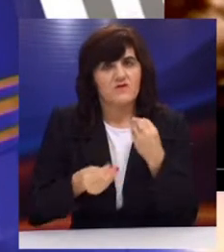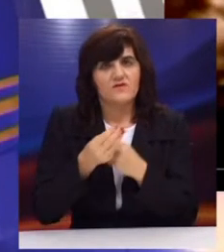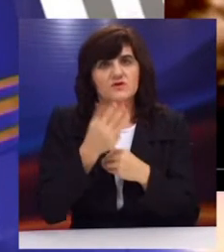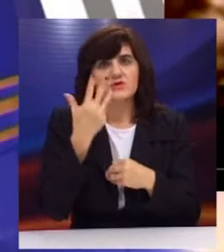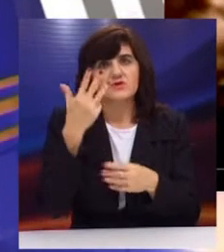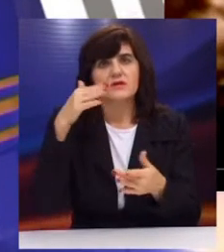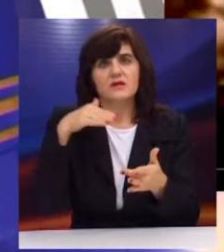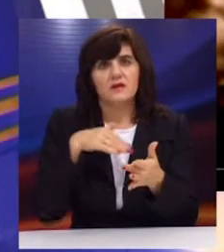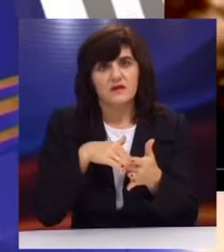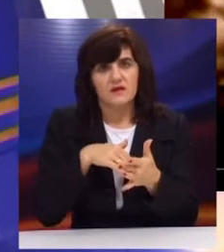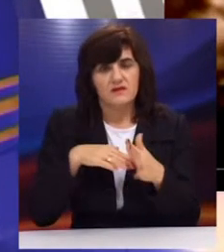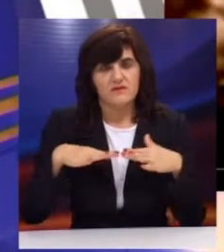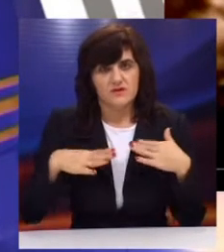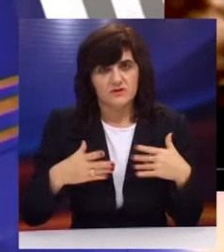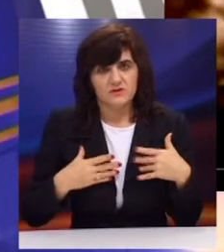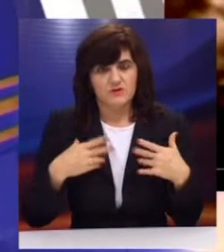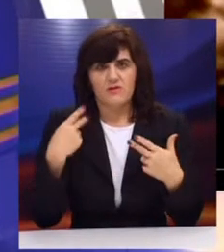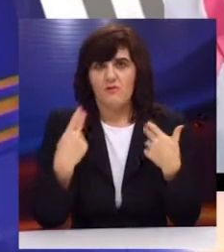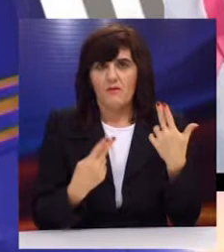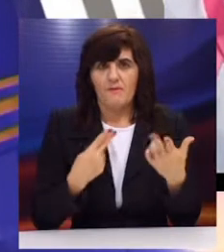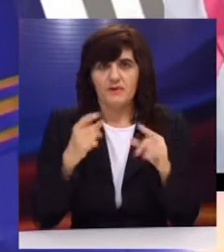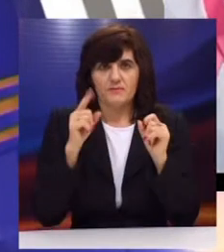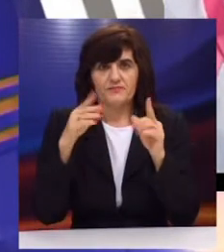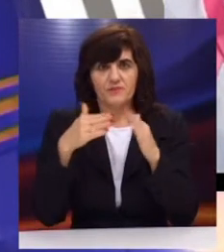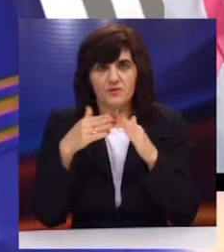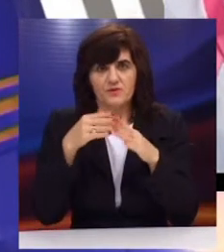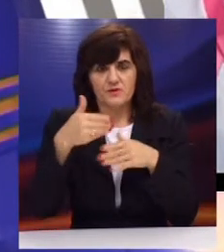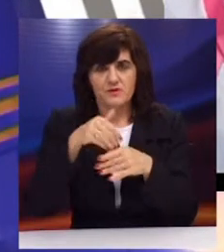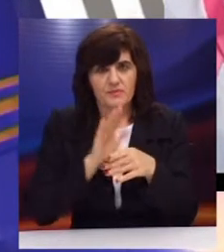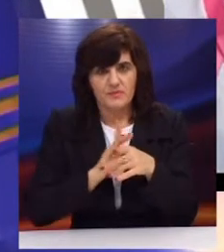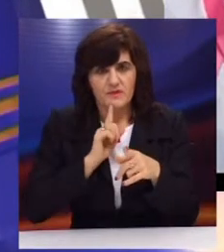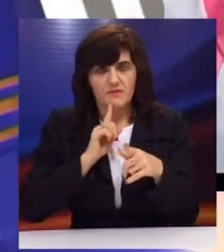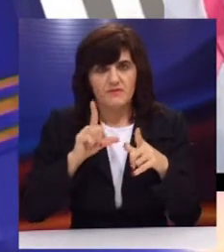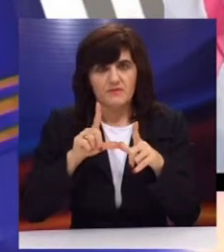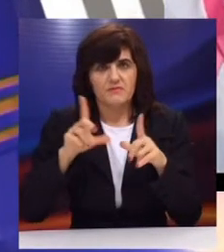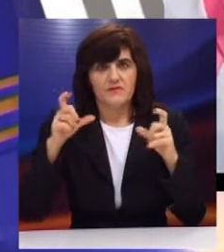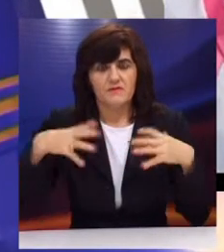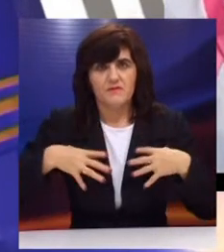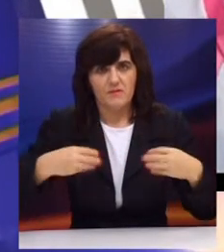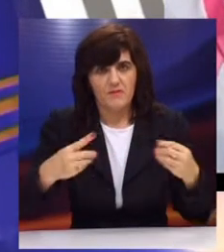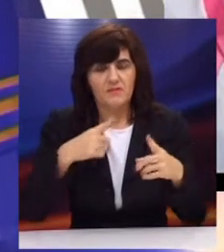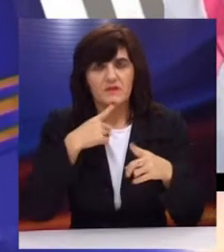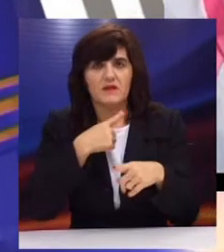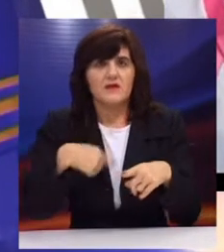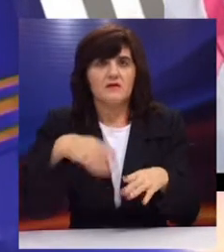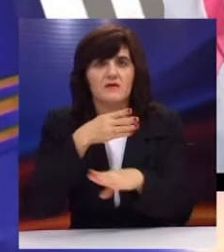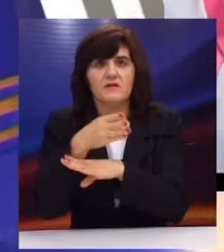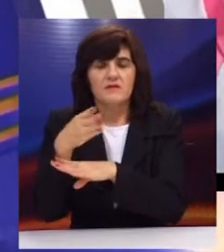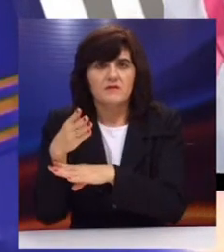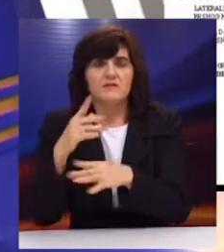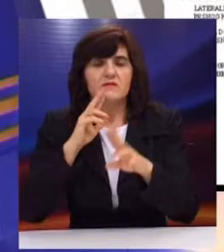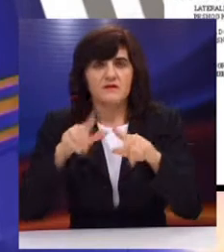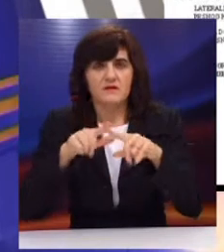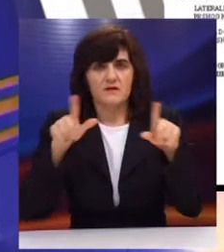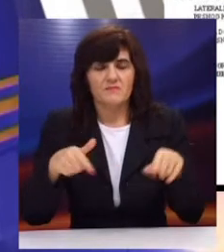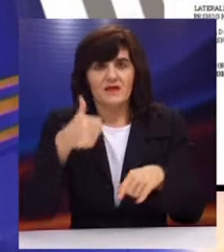dobilo poziv na kućnu adresu za pregled mamografijom. Patronaža je obišla još 1771 ženu koje se nisu odazvale na